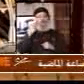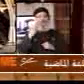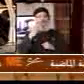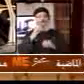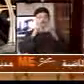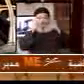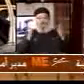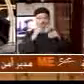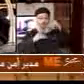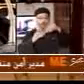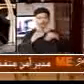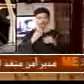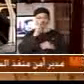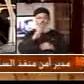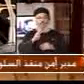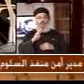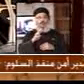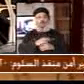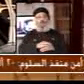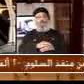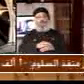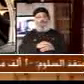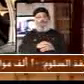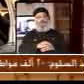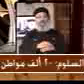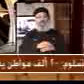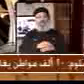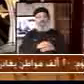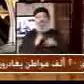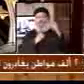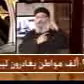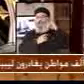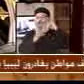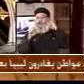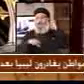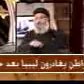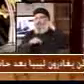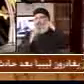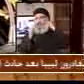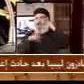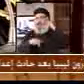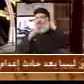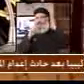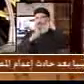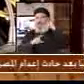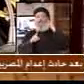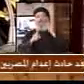والصندوق قدامهم كده، ودانهم تلقط اللي اتحط في الصندوق. فلو كان عملة معدنية